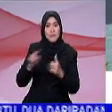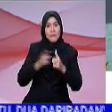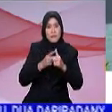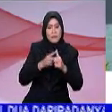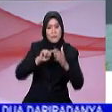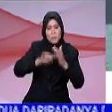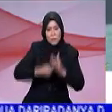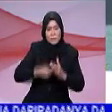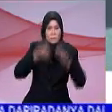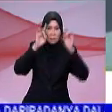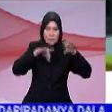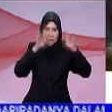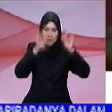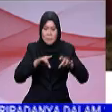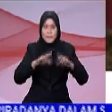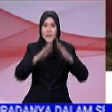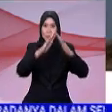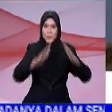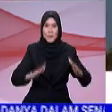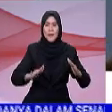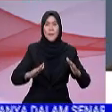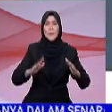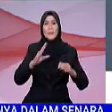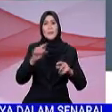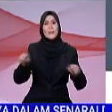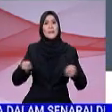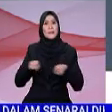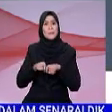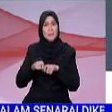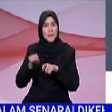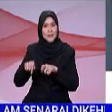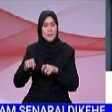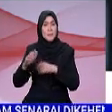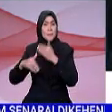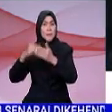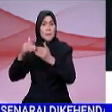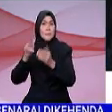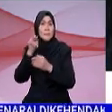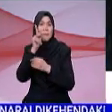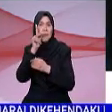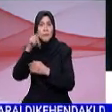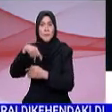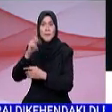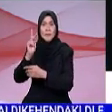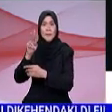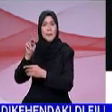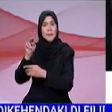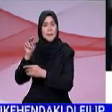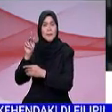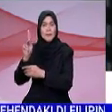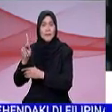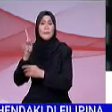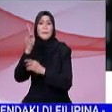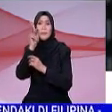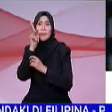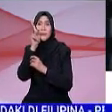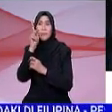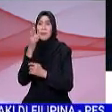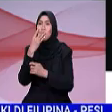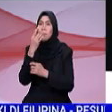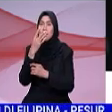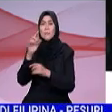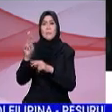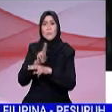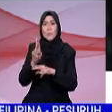sekadar untuk mencuba di rumah mereka di Taman Perbadanan Kemajuan Negeri Kedah PKNK di Alustar dengan